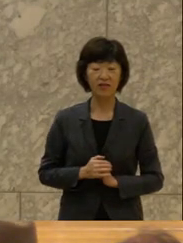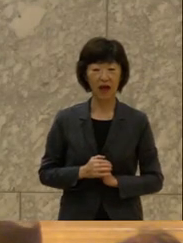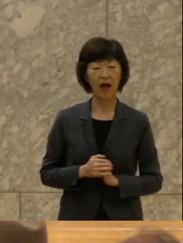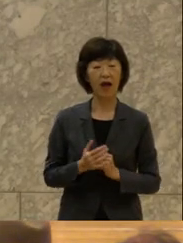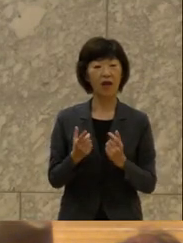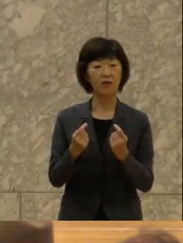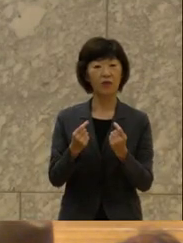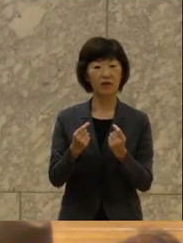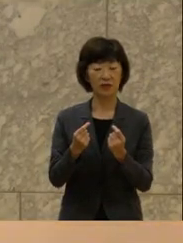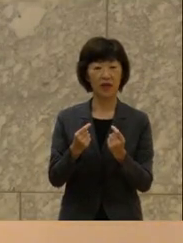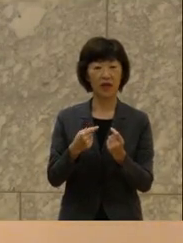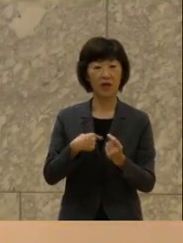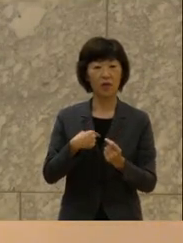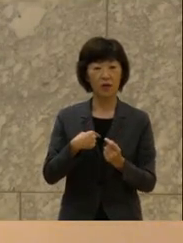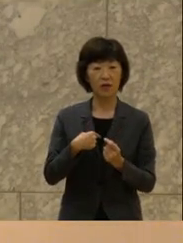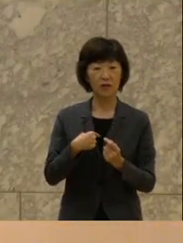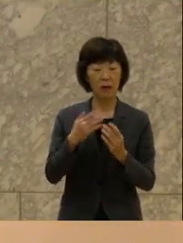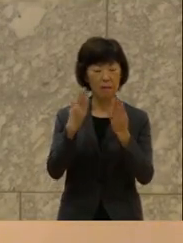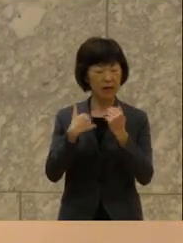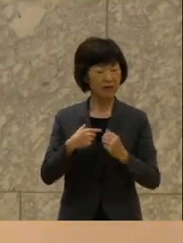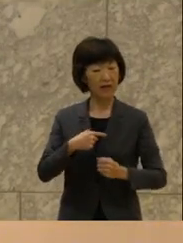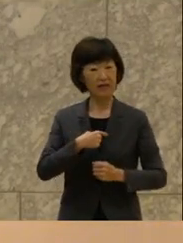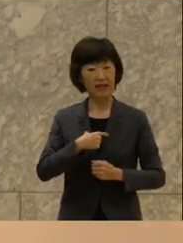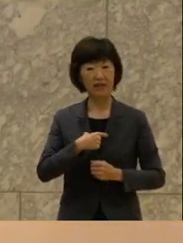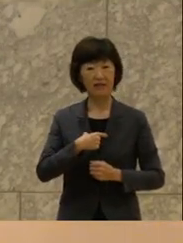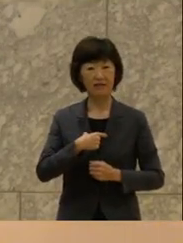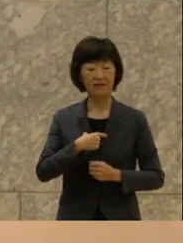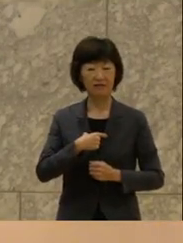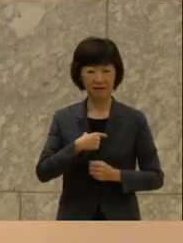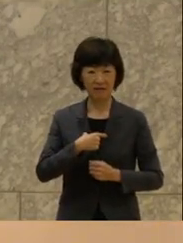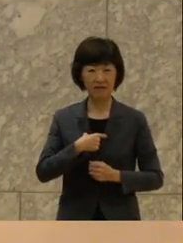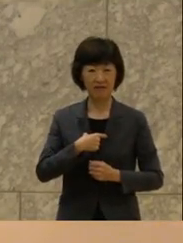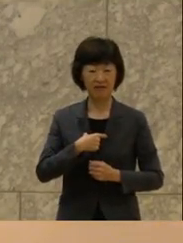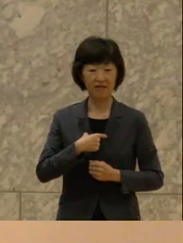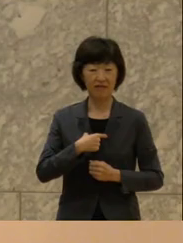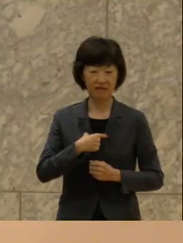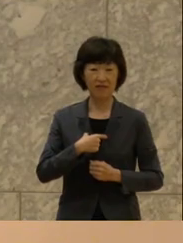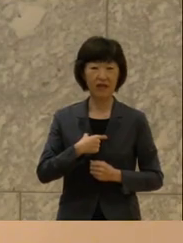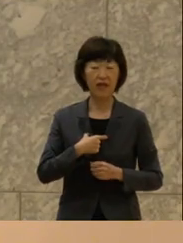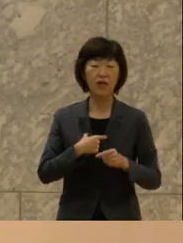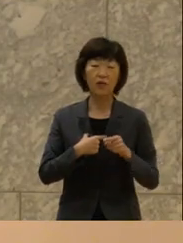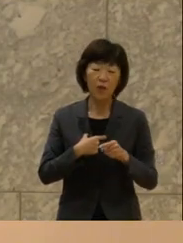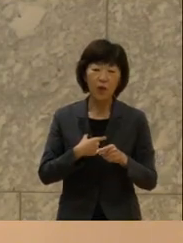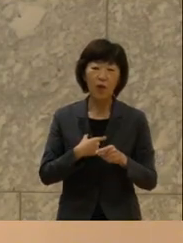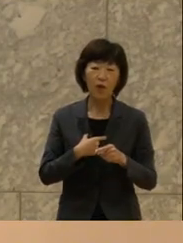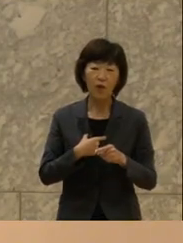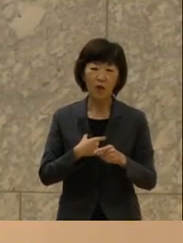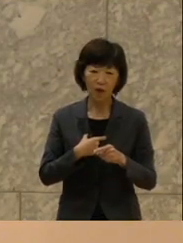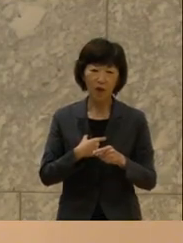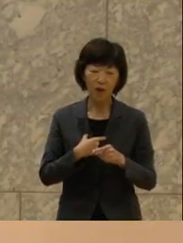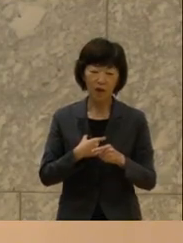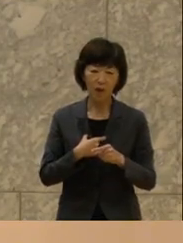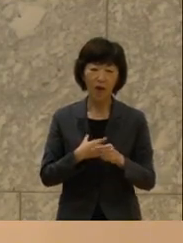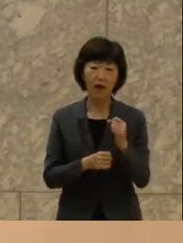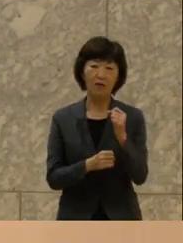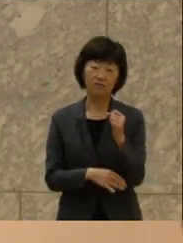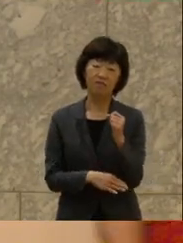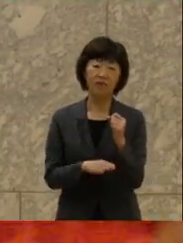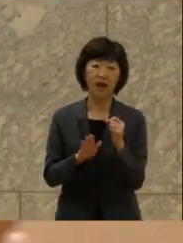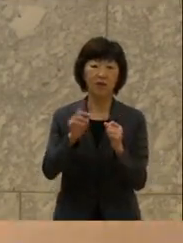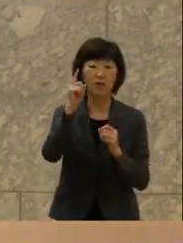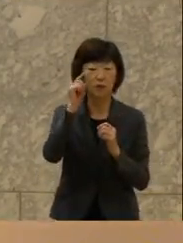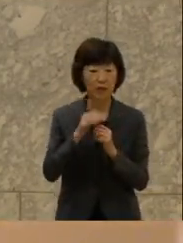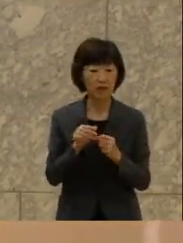はやっぱりでも負けず嫌いなところがあるのかなそこははいそうですね一番根元かなと